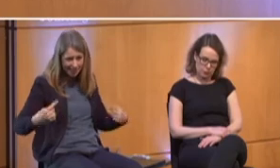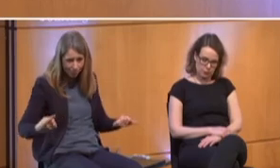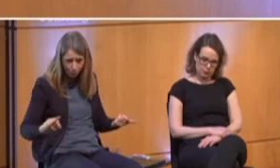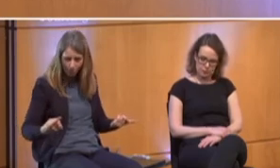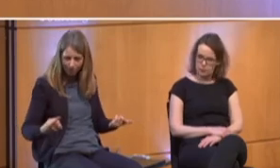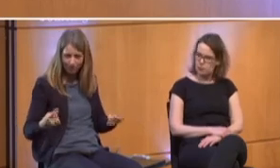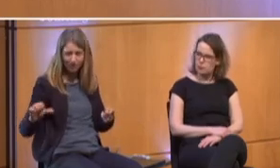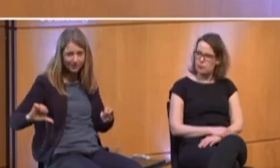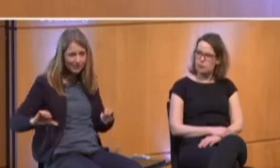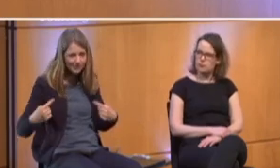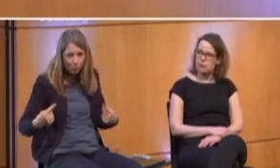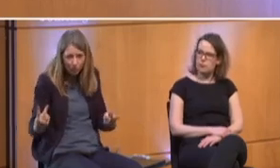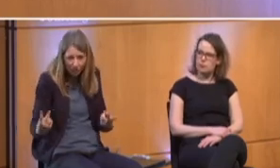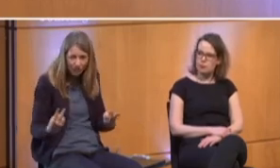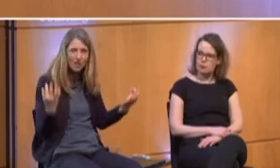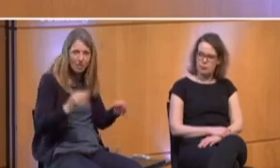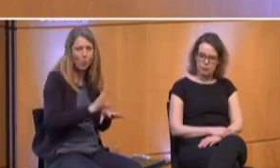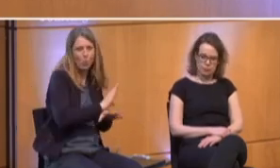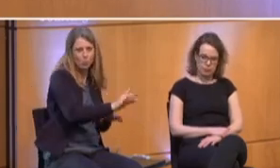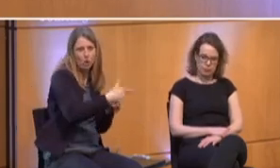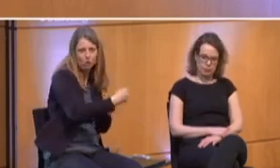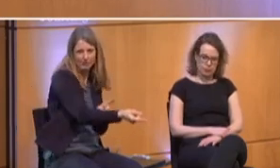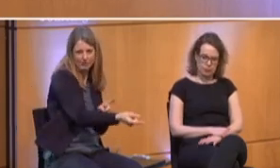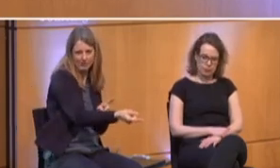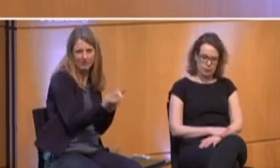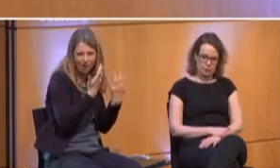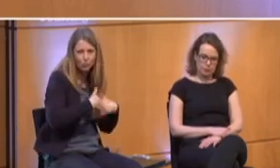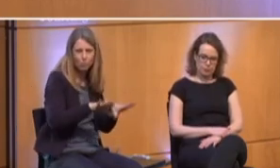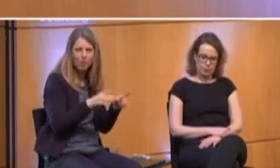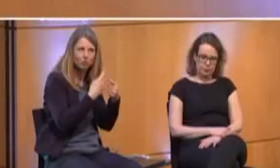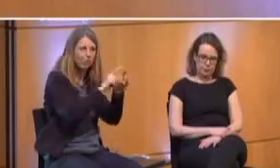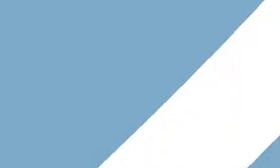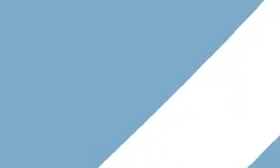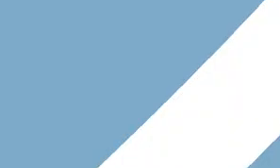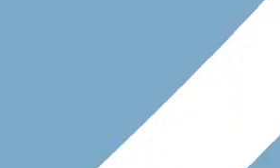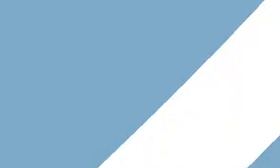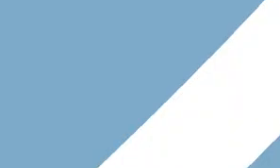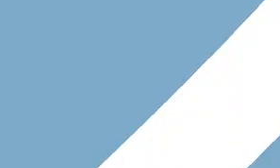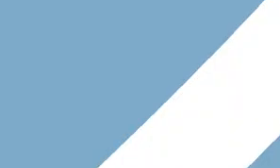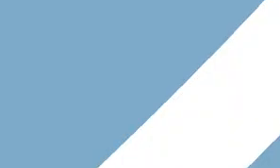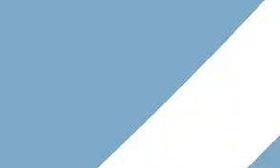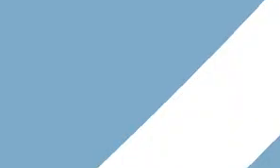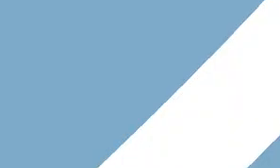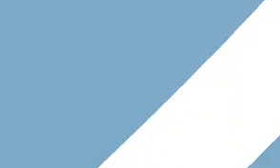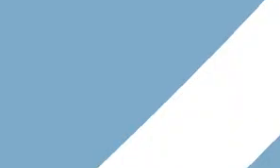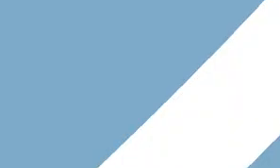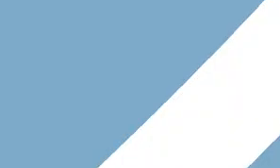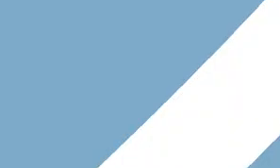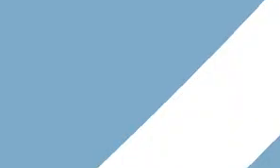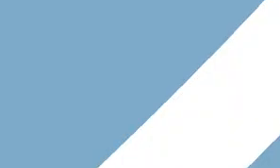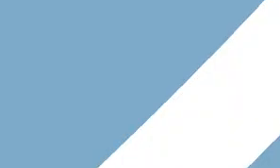Computer? Die Räder kriegt da schon dran. Und dann bin ich natürlich bei ganz anderen Firmen, wie einem Google, wie einem Waymo und so weiter.